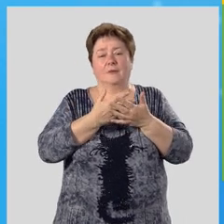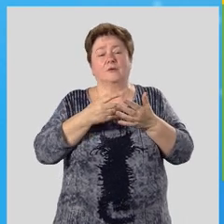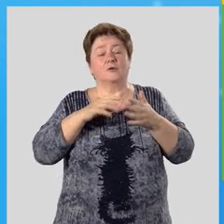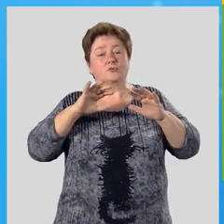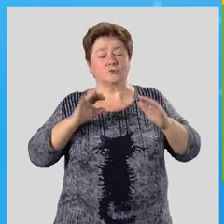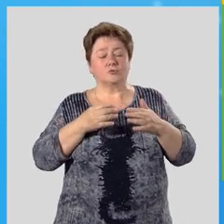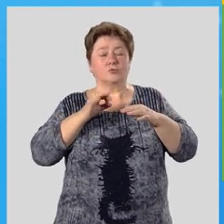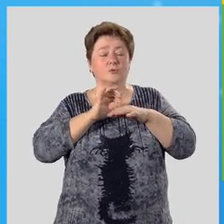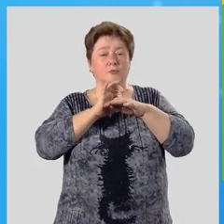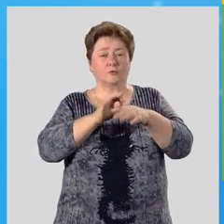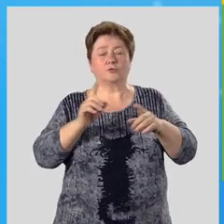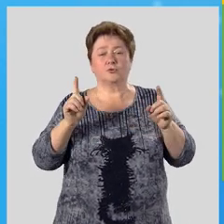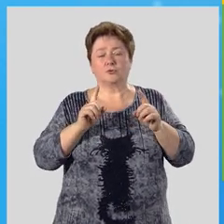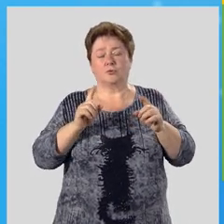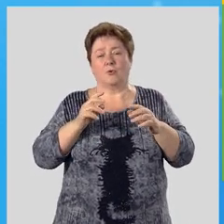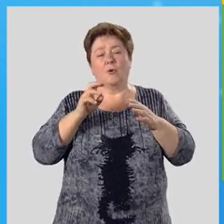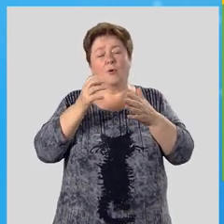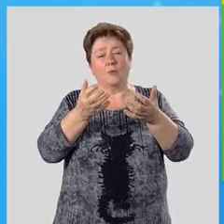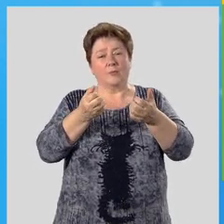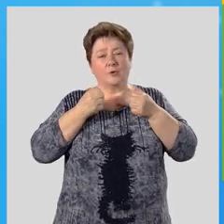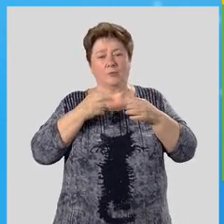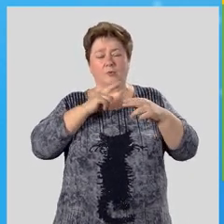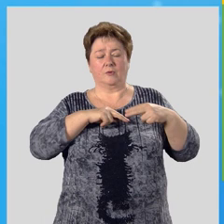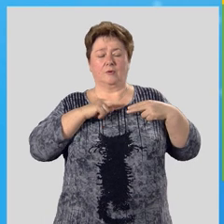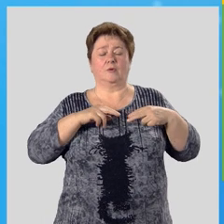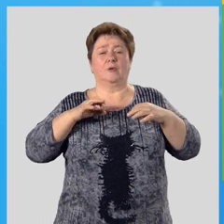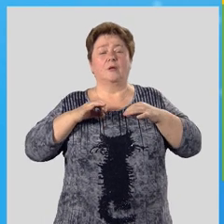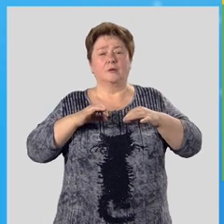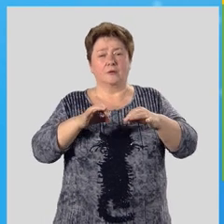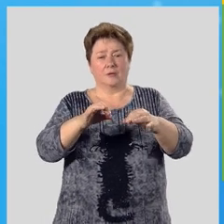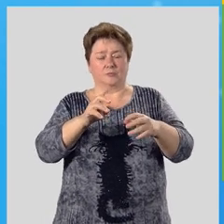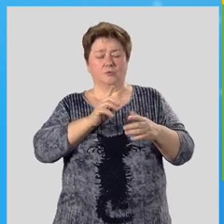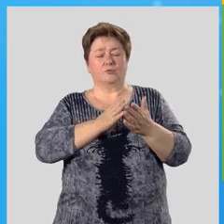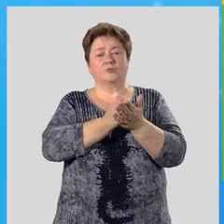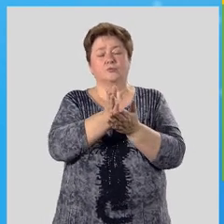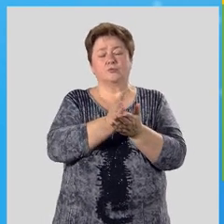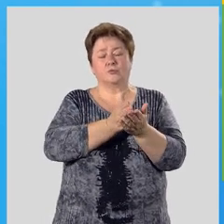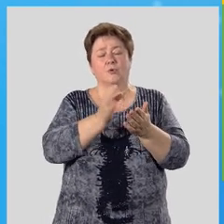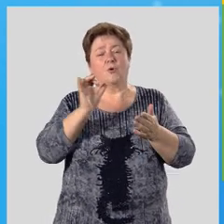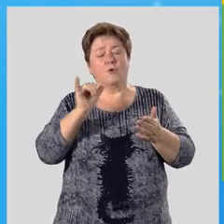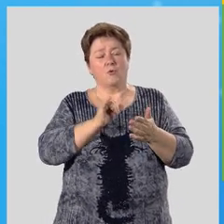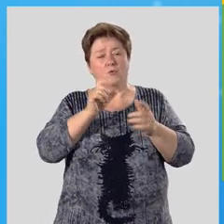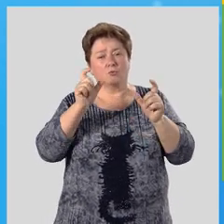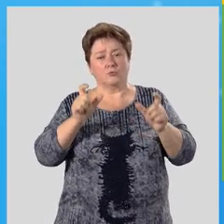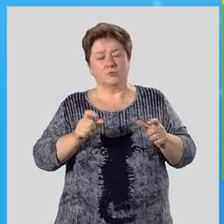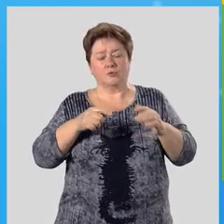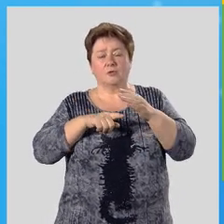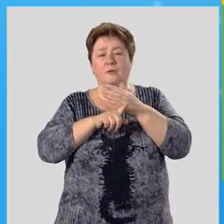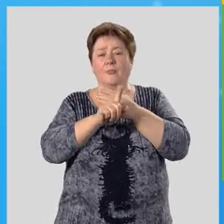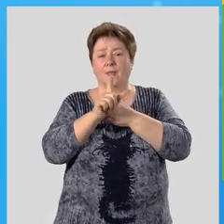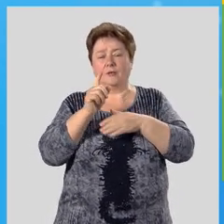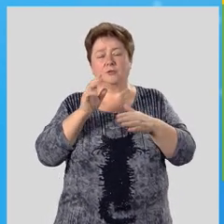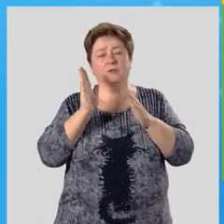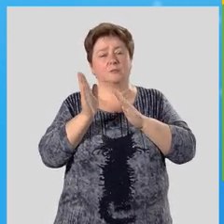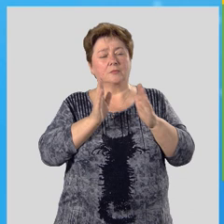случай привел к тому, что при приеме на работу в транспортную службу у кандидатов стали в